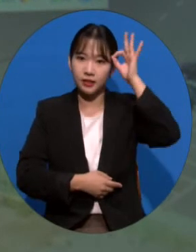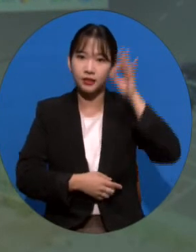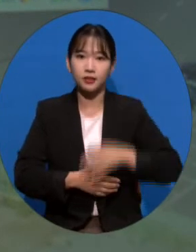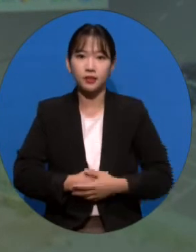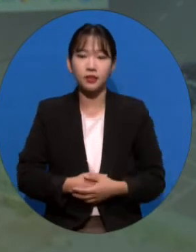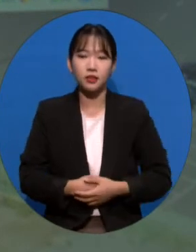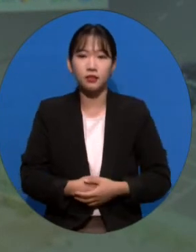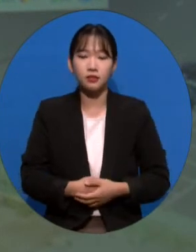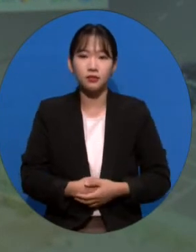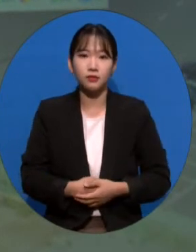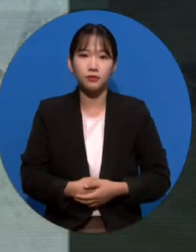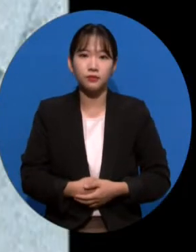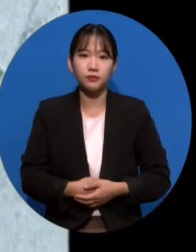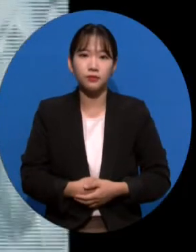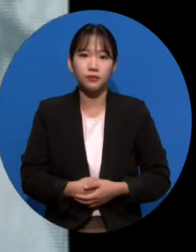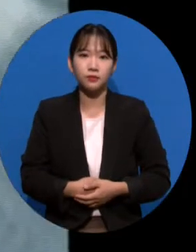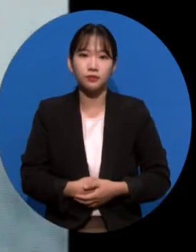김진선 기자입니다.